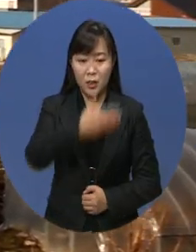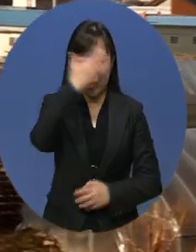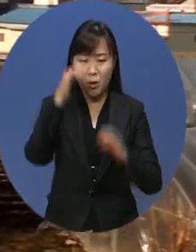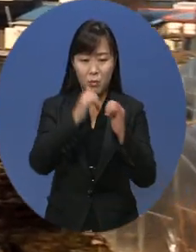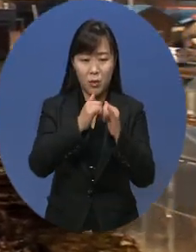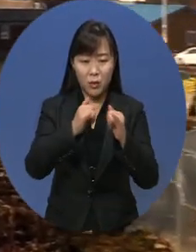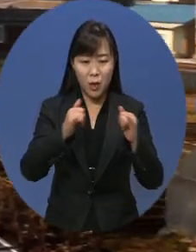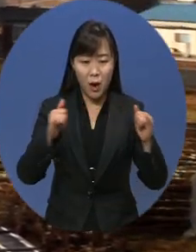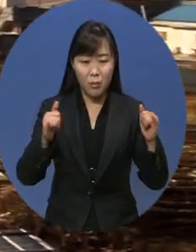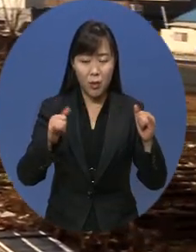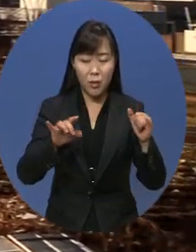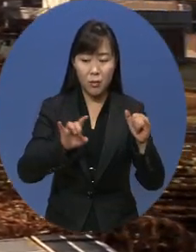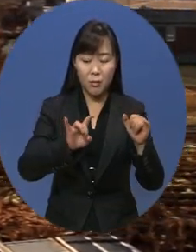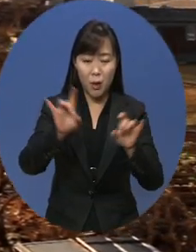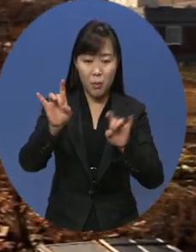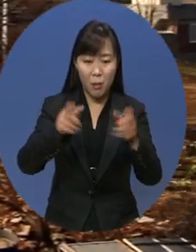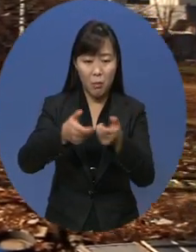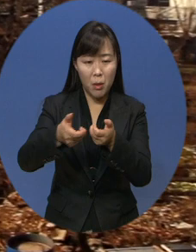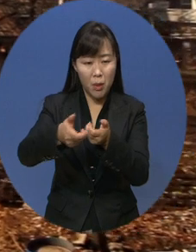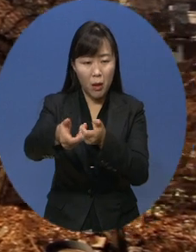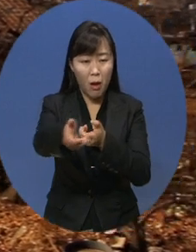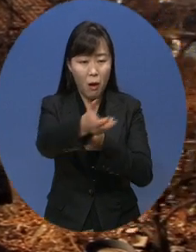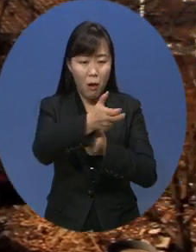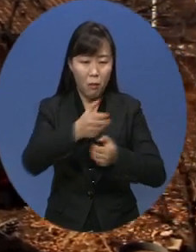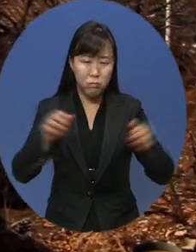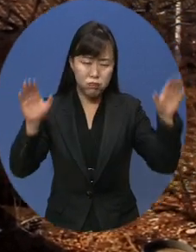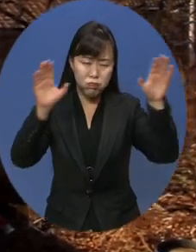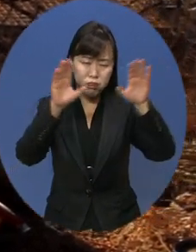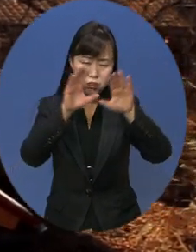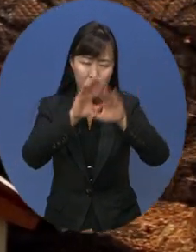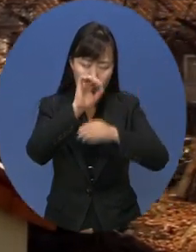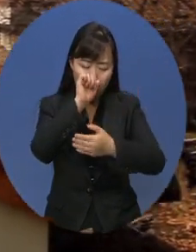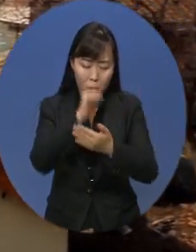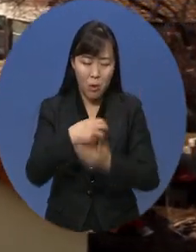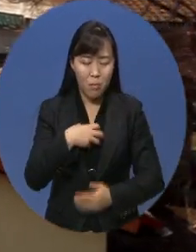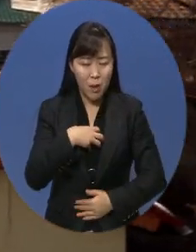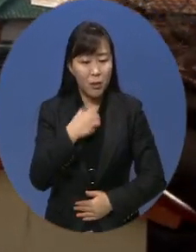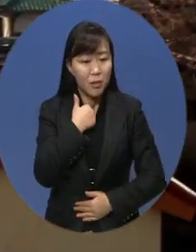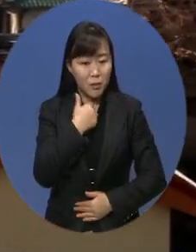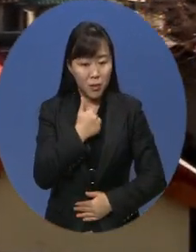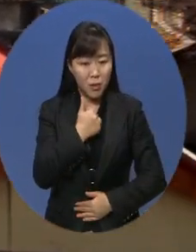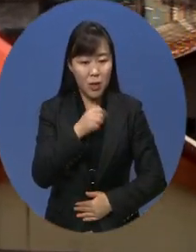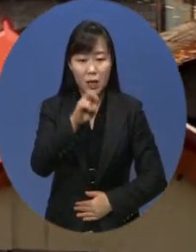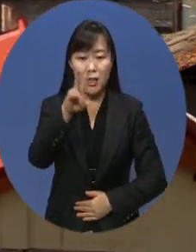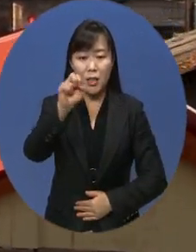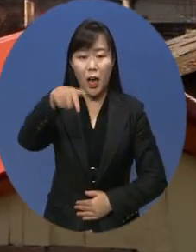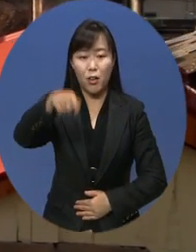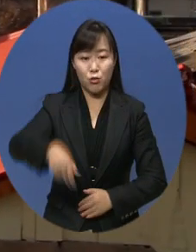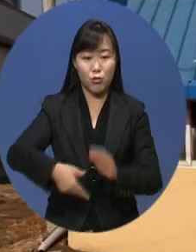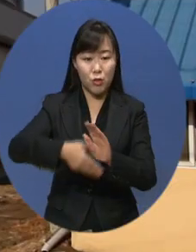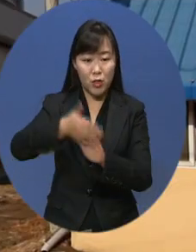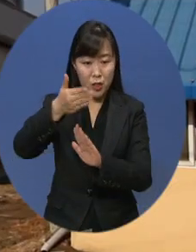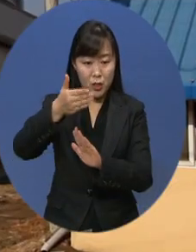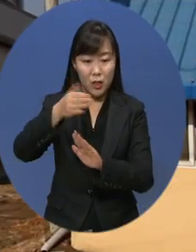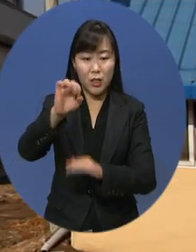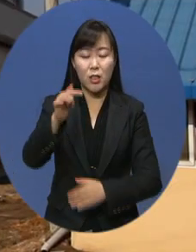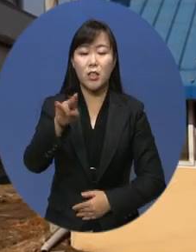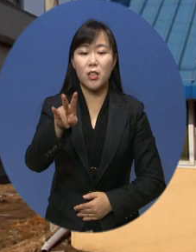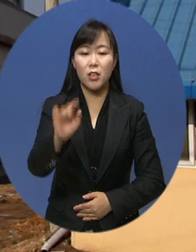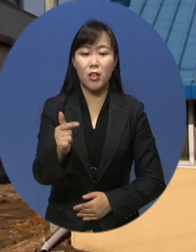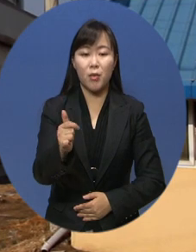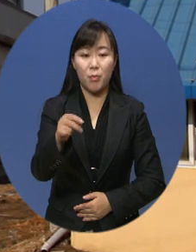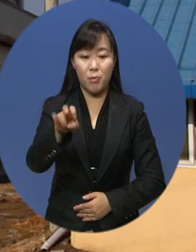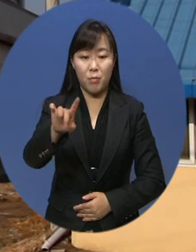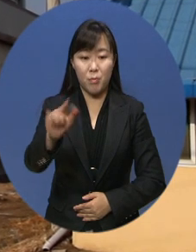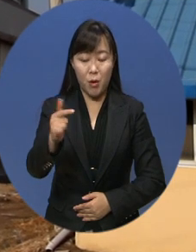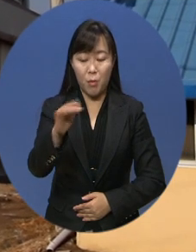젊은이들은 떠나고 어둡고 폐허로 점점 변해가 범죄의 우려가 있었던 양주시 접경 지역 은현면